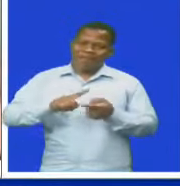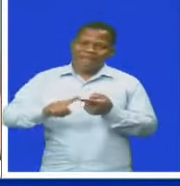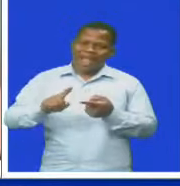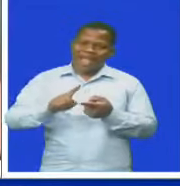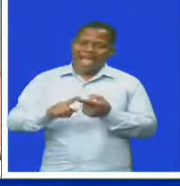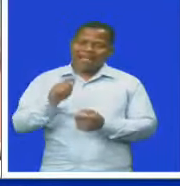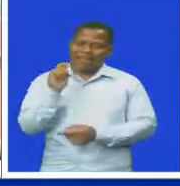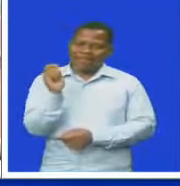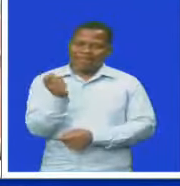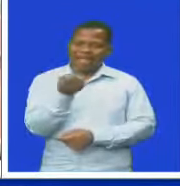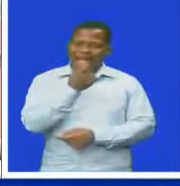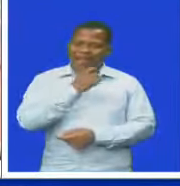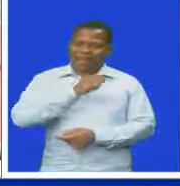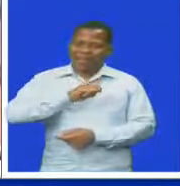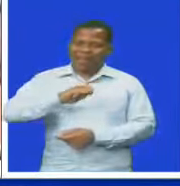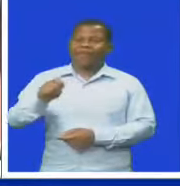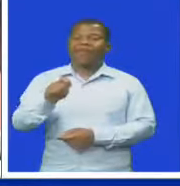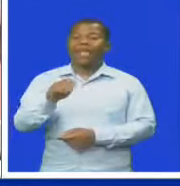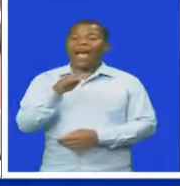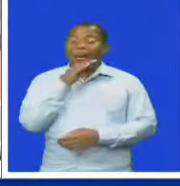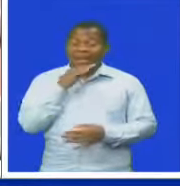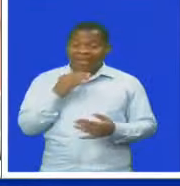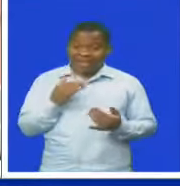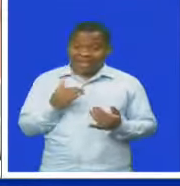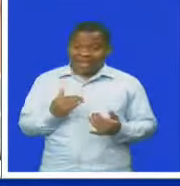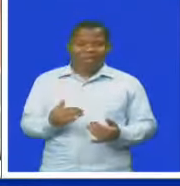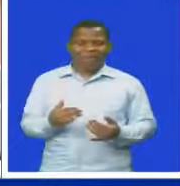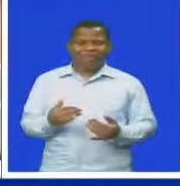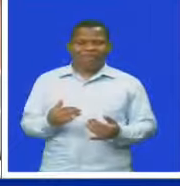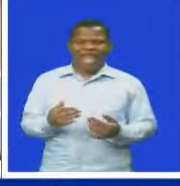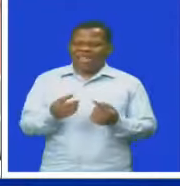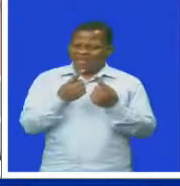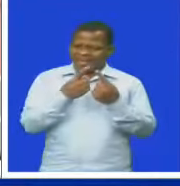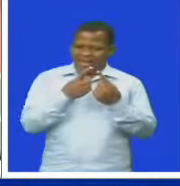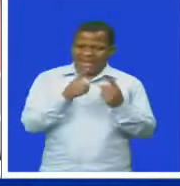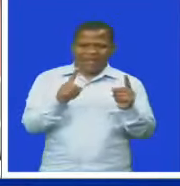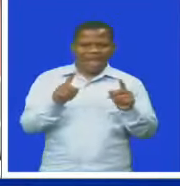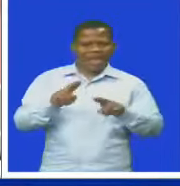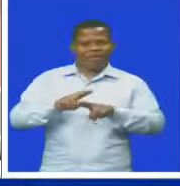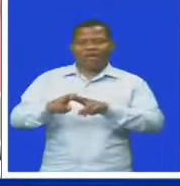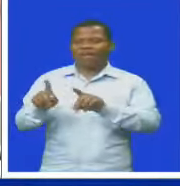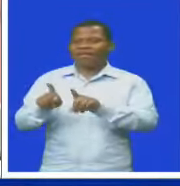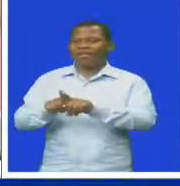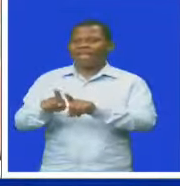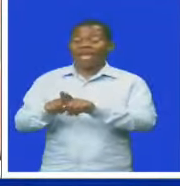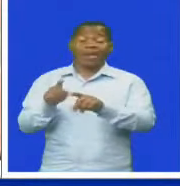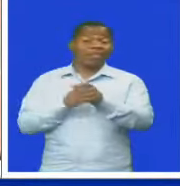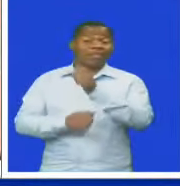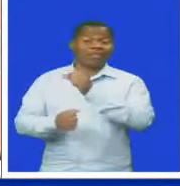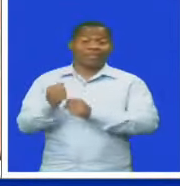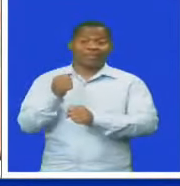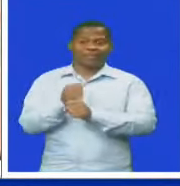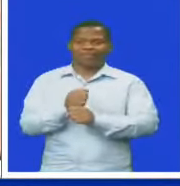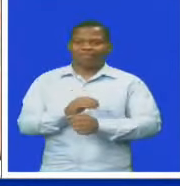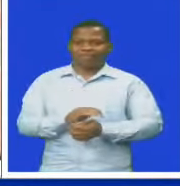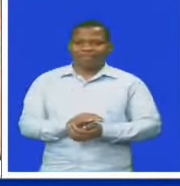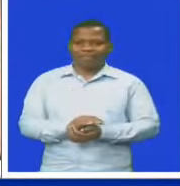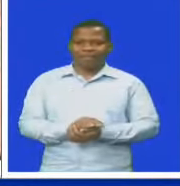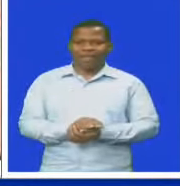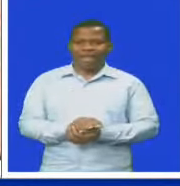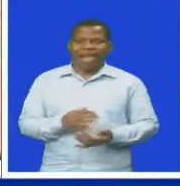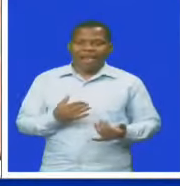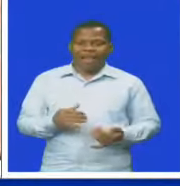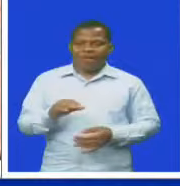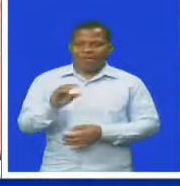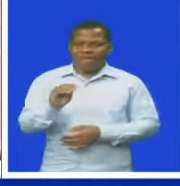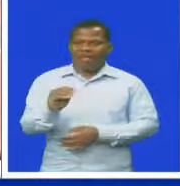you know. So kancane kancane siyafika khona, sesinawo nema juniors nyalo lasaphambisile impela, which is